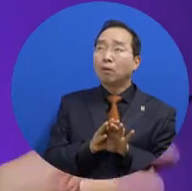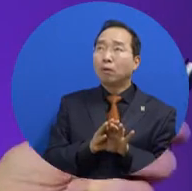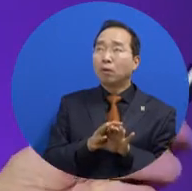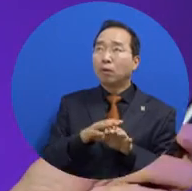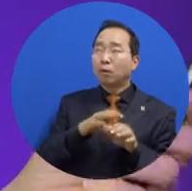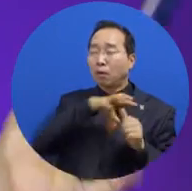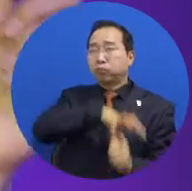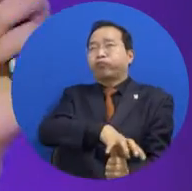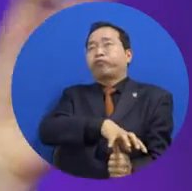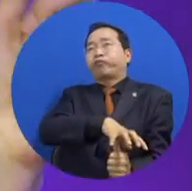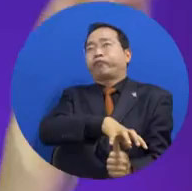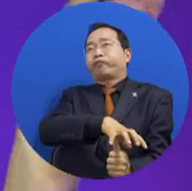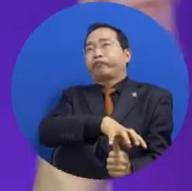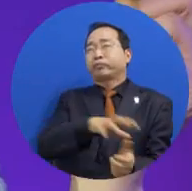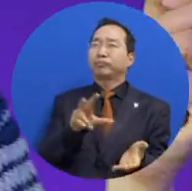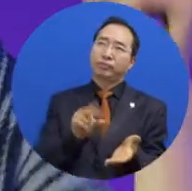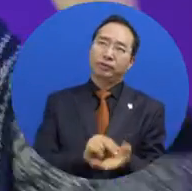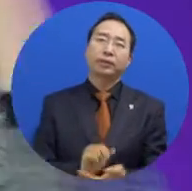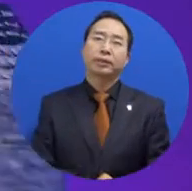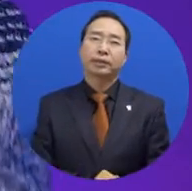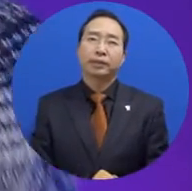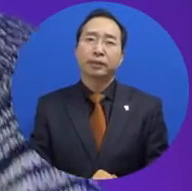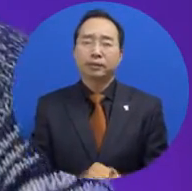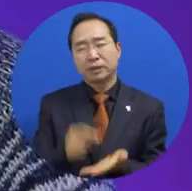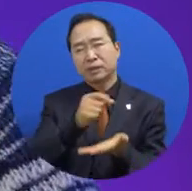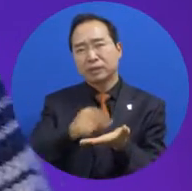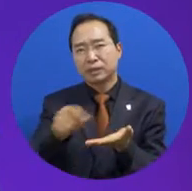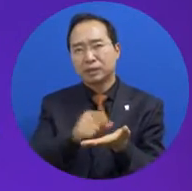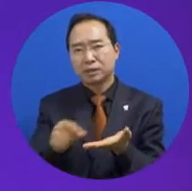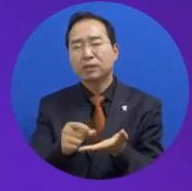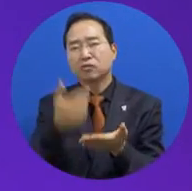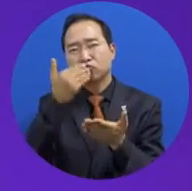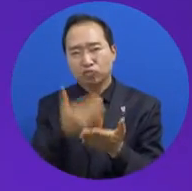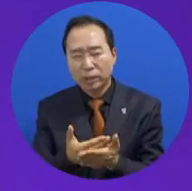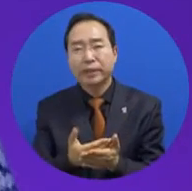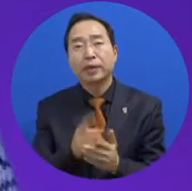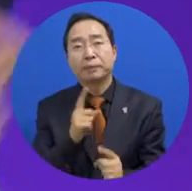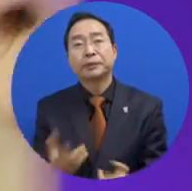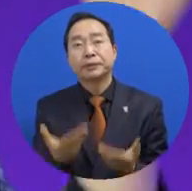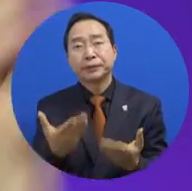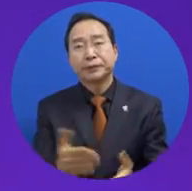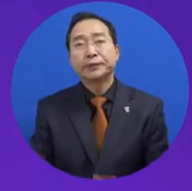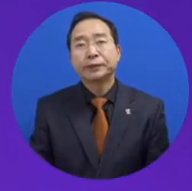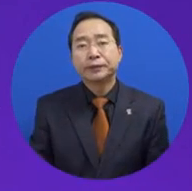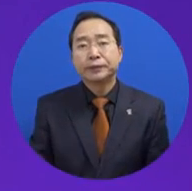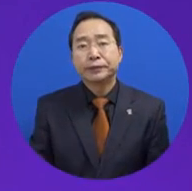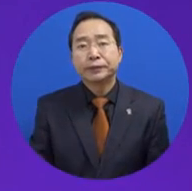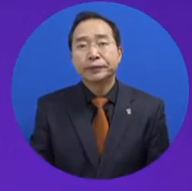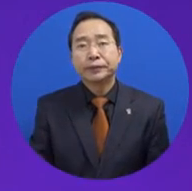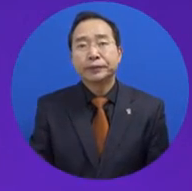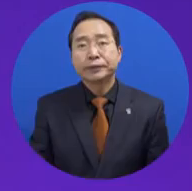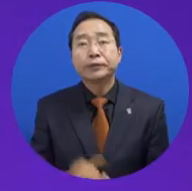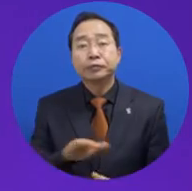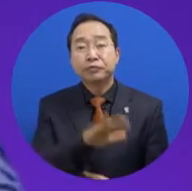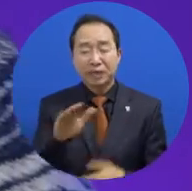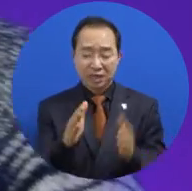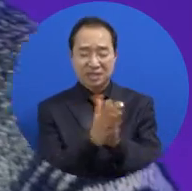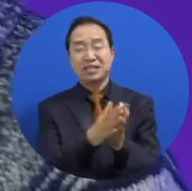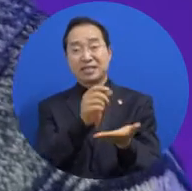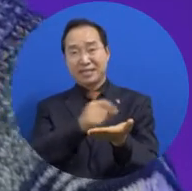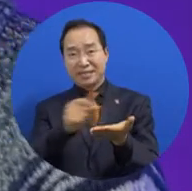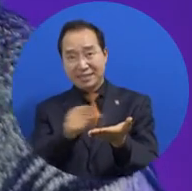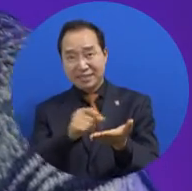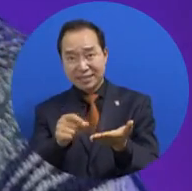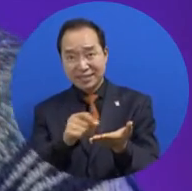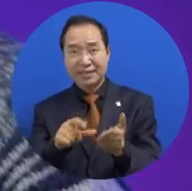그래서 이제 제가 이 쓴다는 것에 강력한 의미 부여를 하게 된 거죠. 그리고 우리가